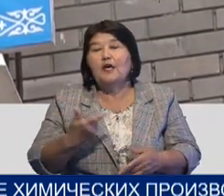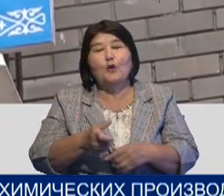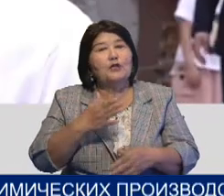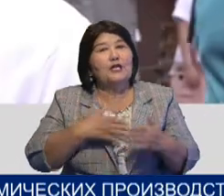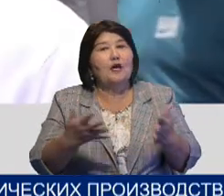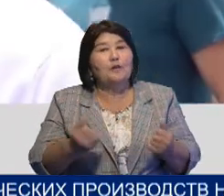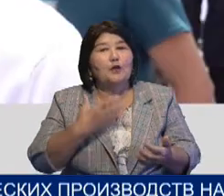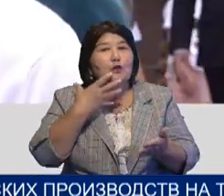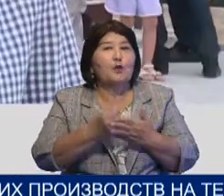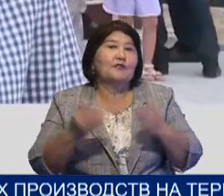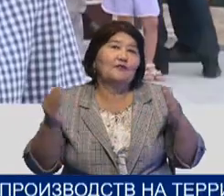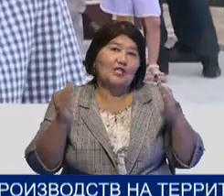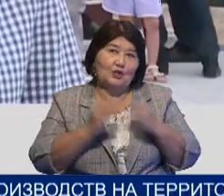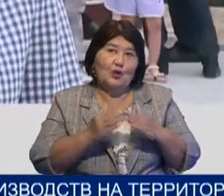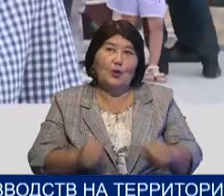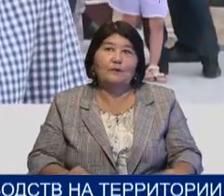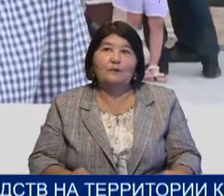рады получить собственное